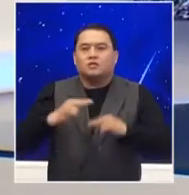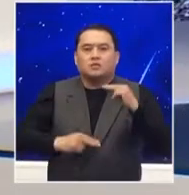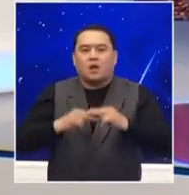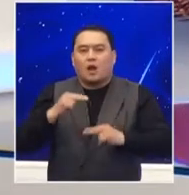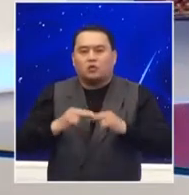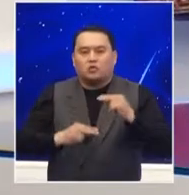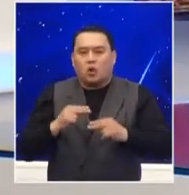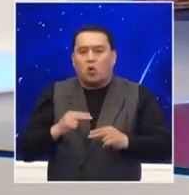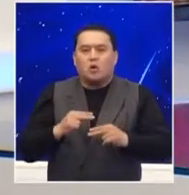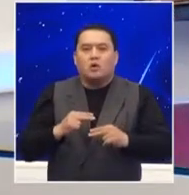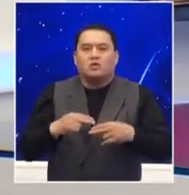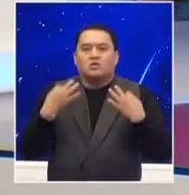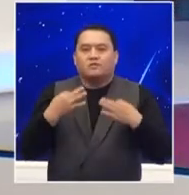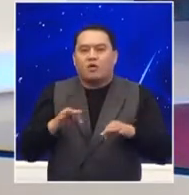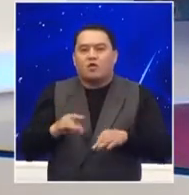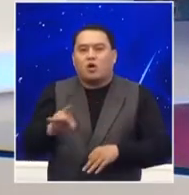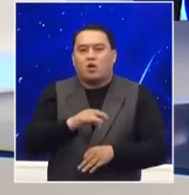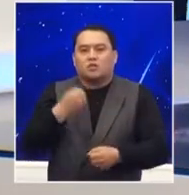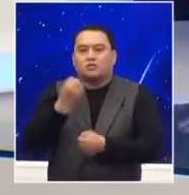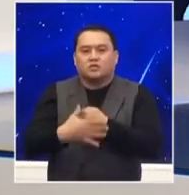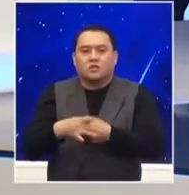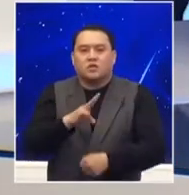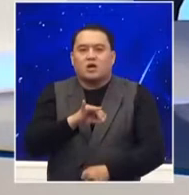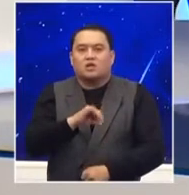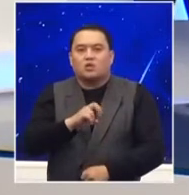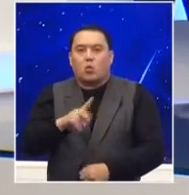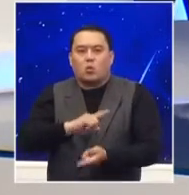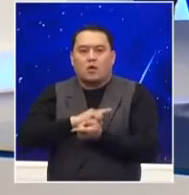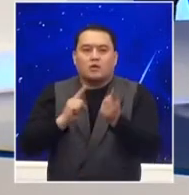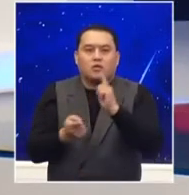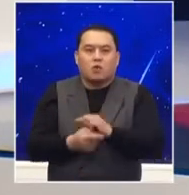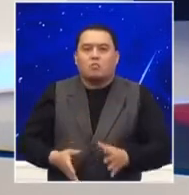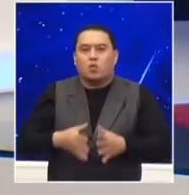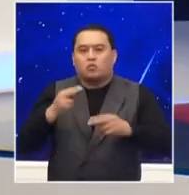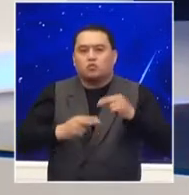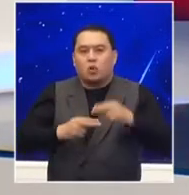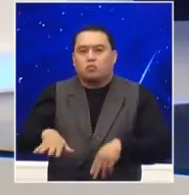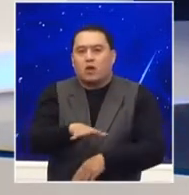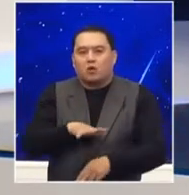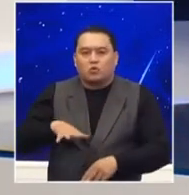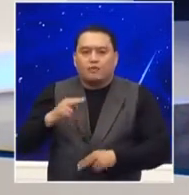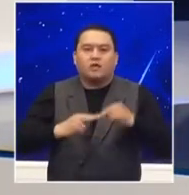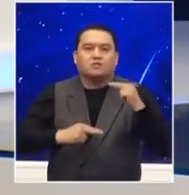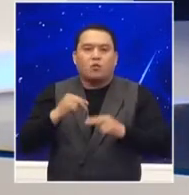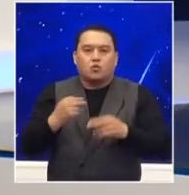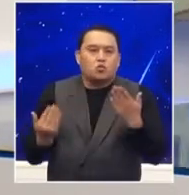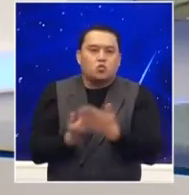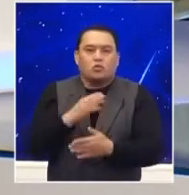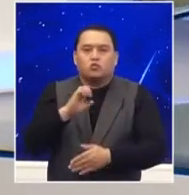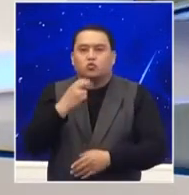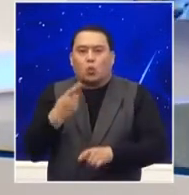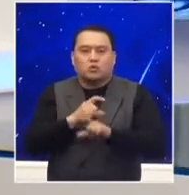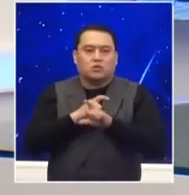Строительный бум. После обретения статуса районного центра Нарынкол превратился в большую строительную площадку. Возводятся